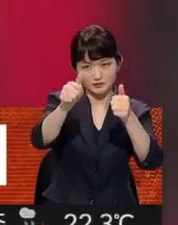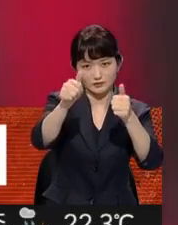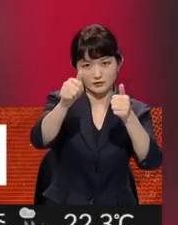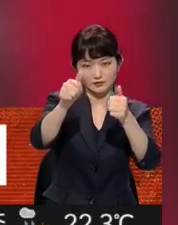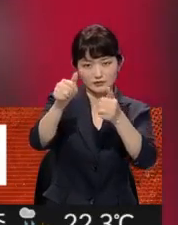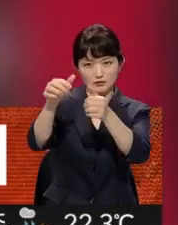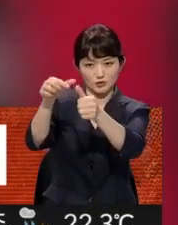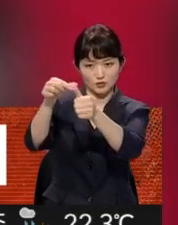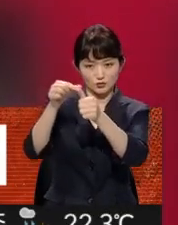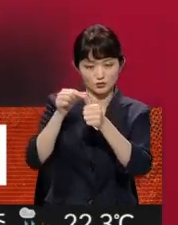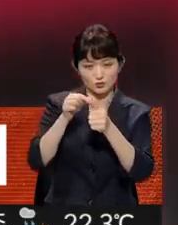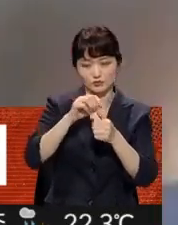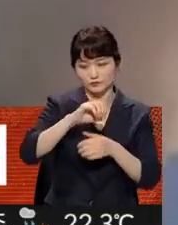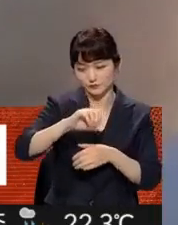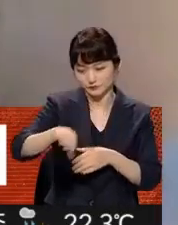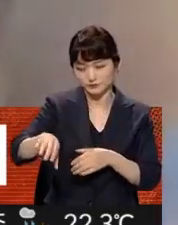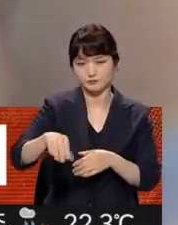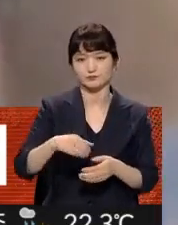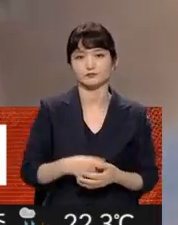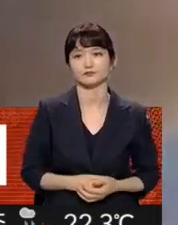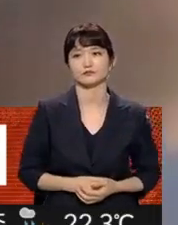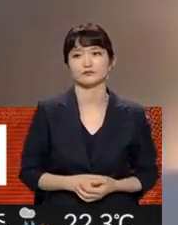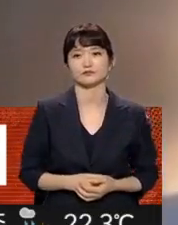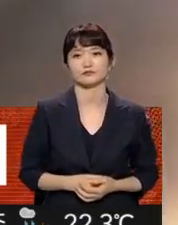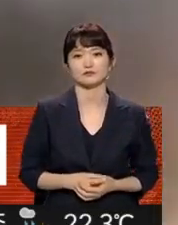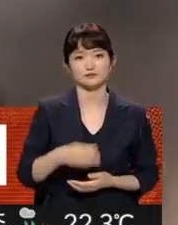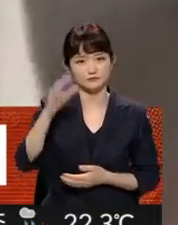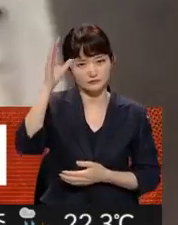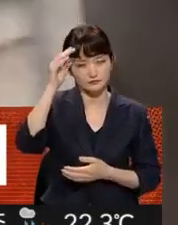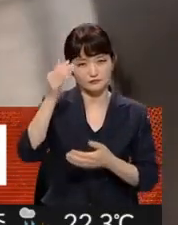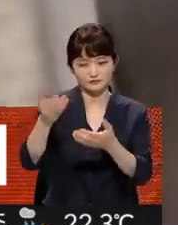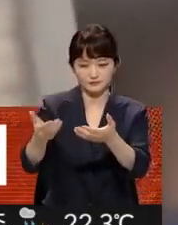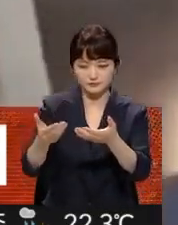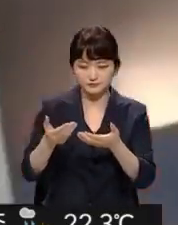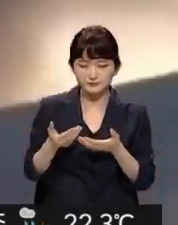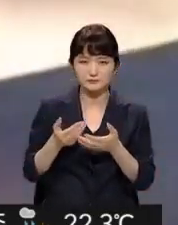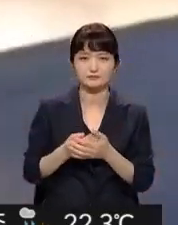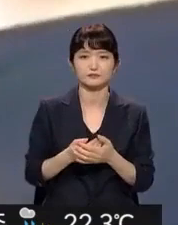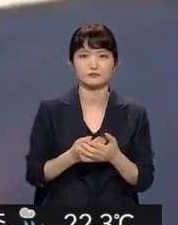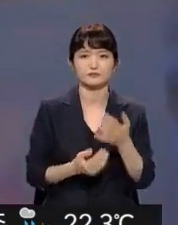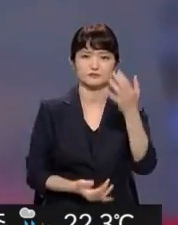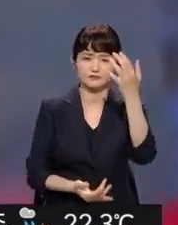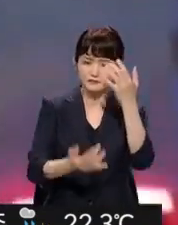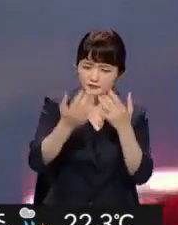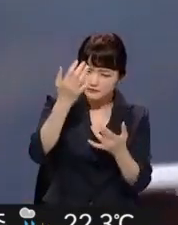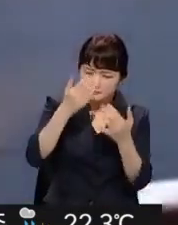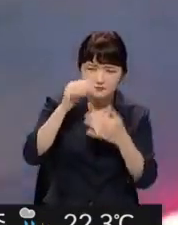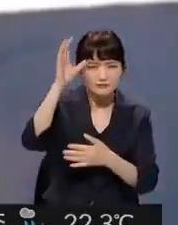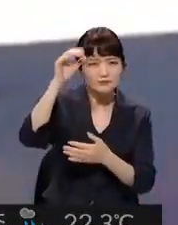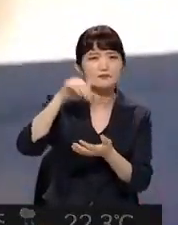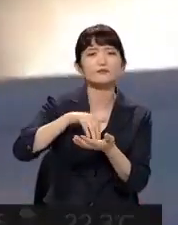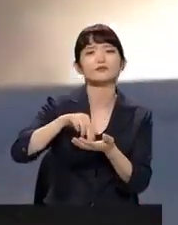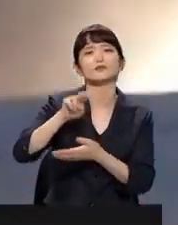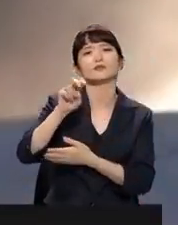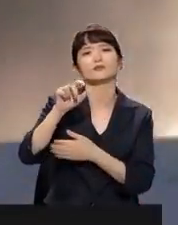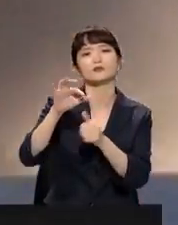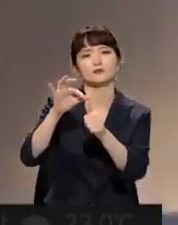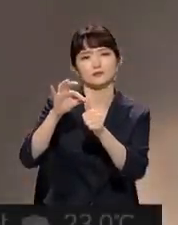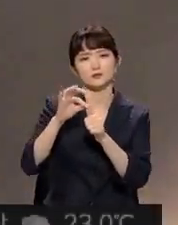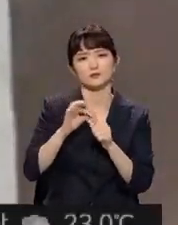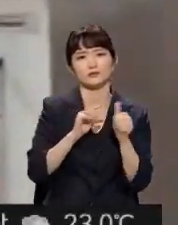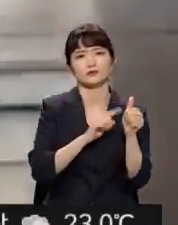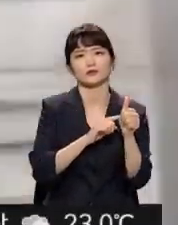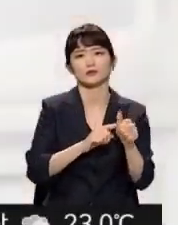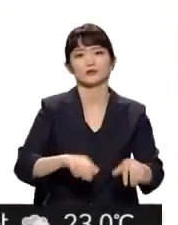건물 아래에서는 구조대원들이 개들을 안전하게 받아줬습니다 하염 속에서 무려 25마리의 개를 구조하니 남성